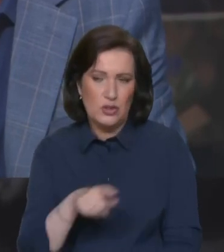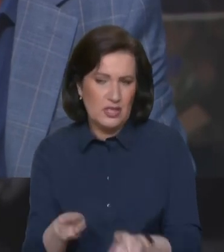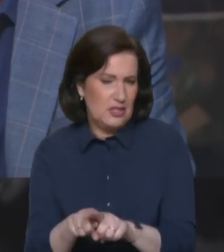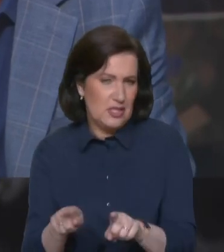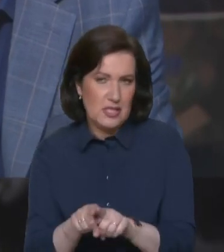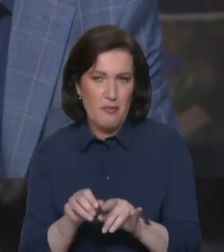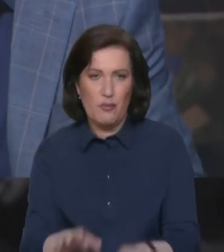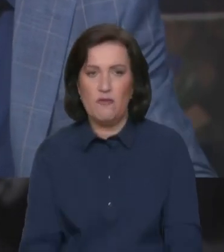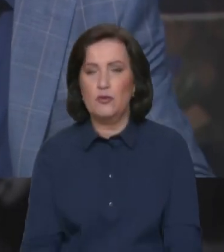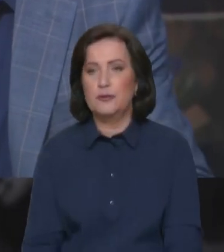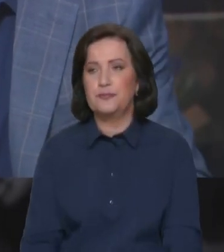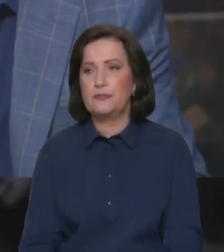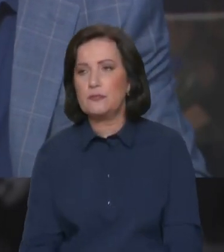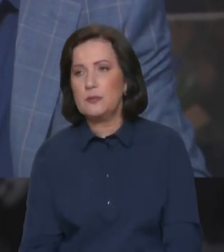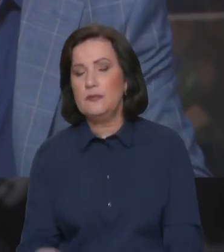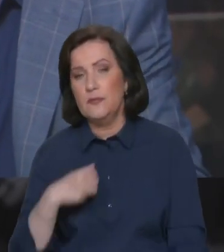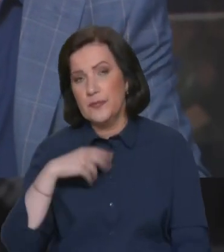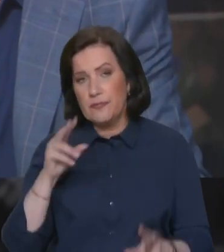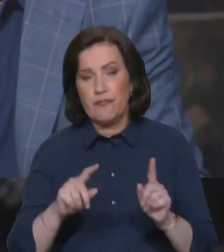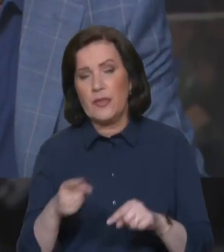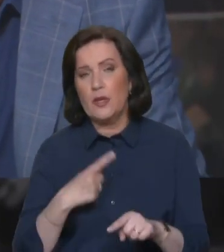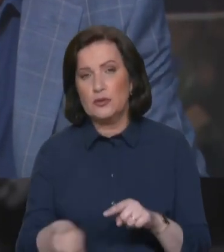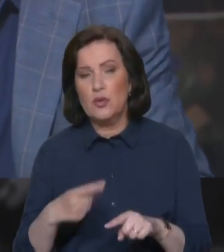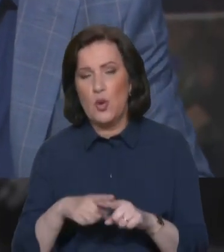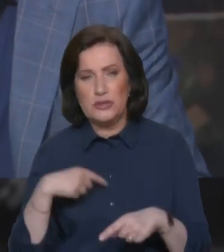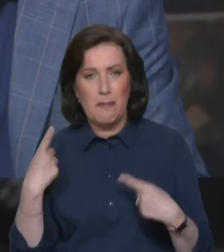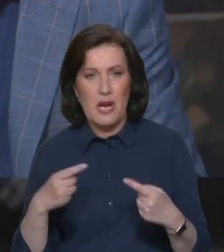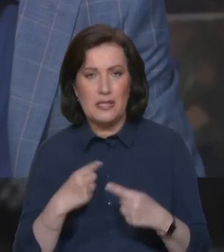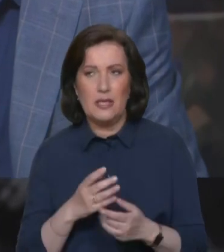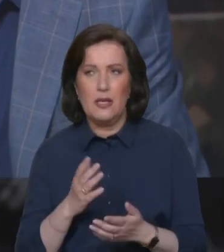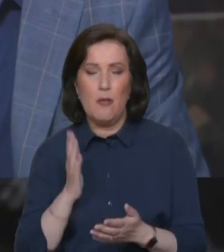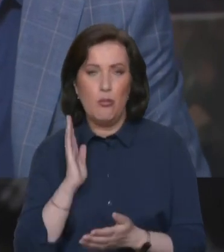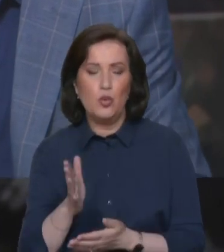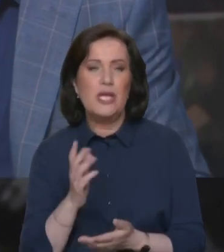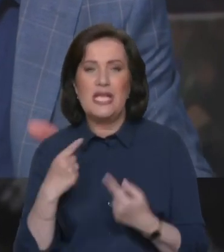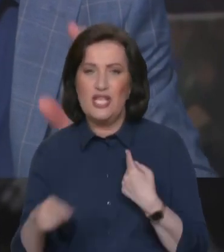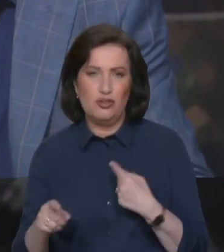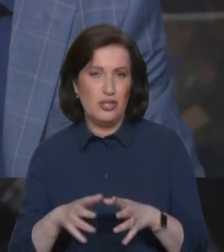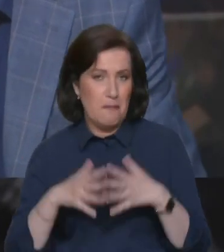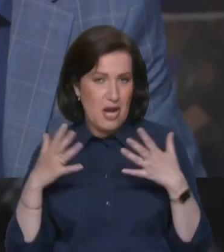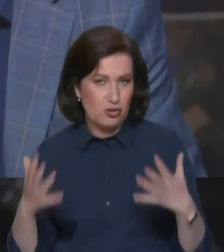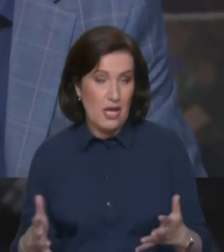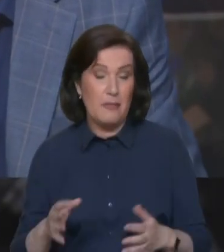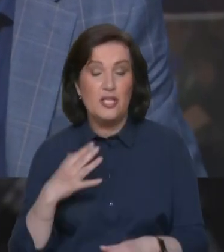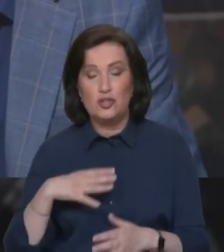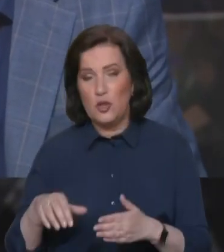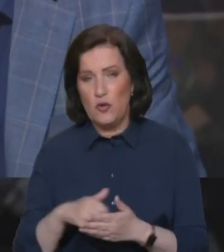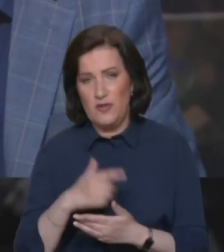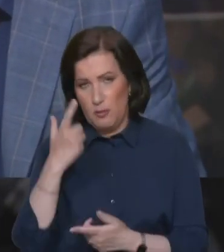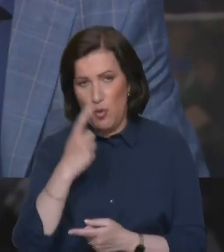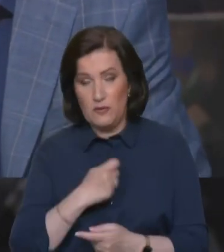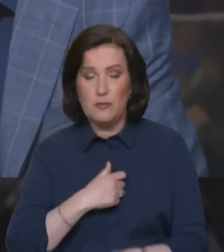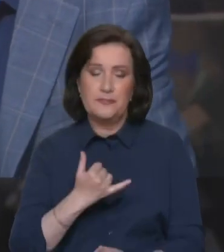саме проводять. Ну, і я сподіваюся, що скоро ось ця паніка набуде інших масштабів і чекаємо нових повідомлень.